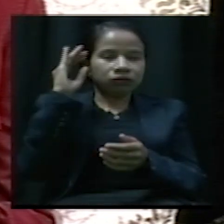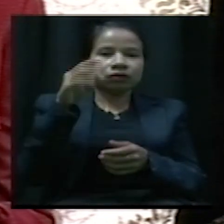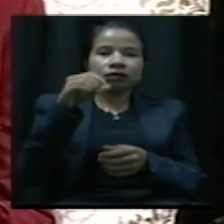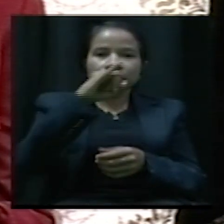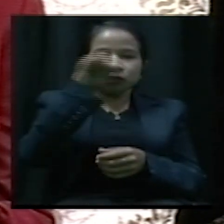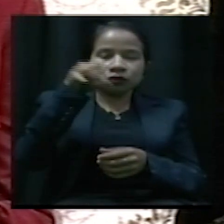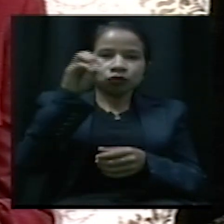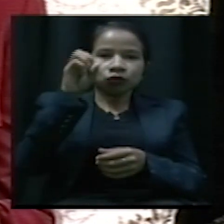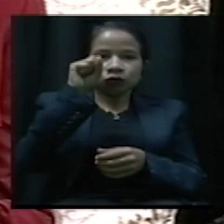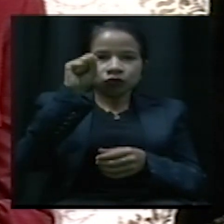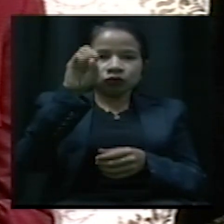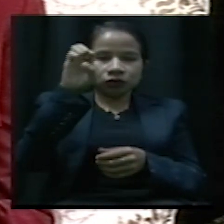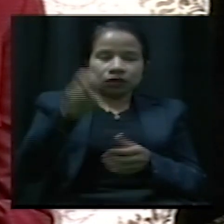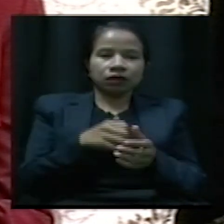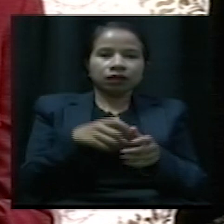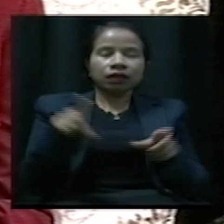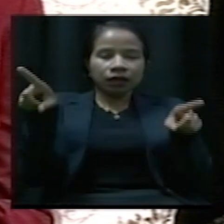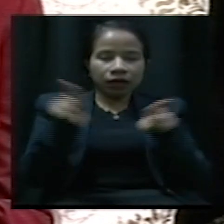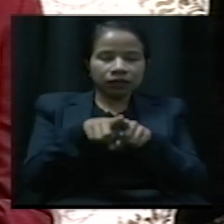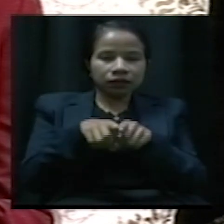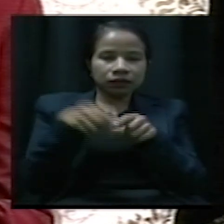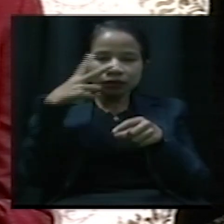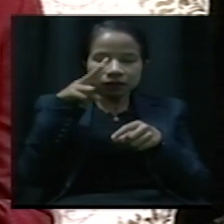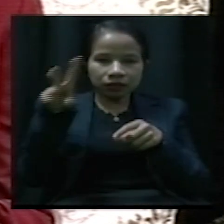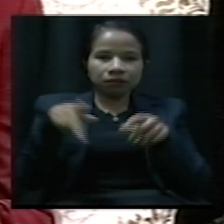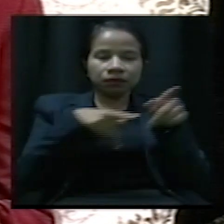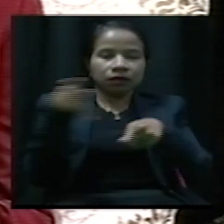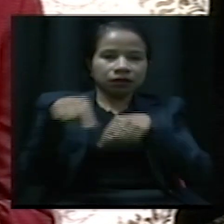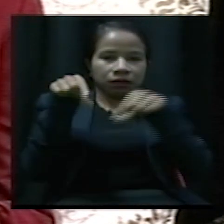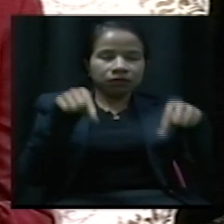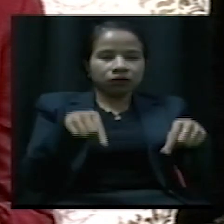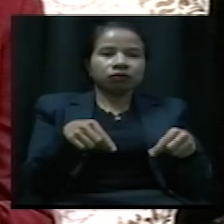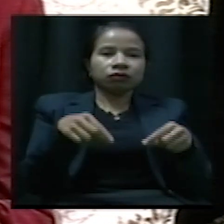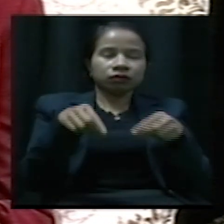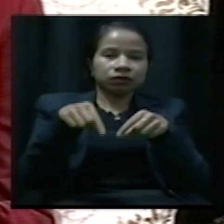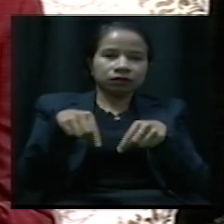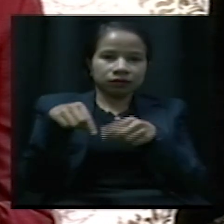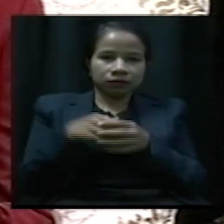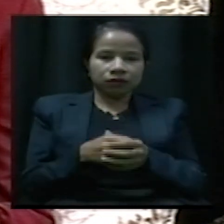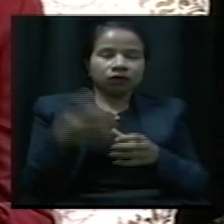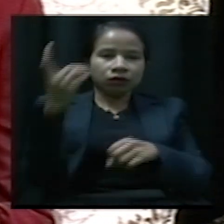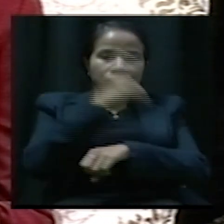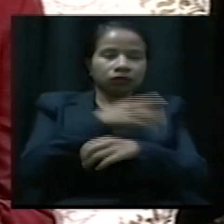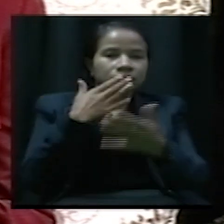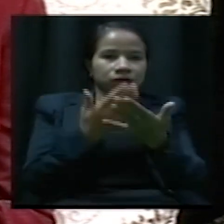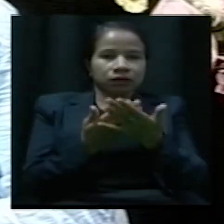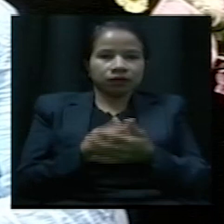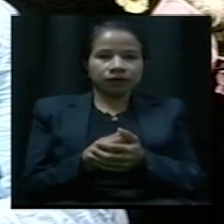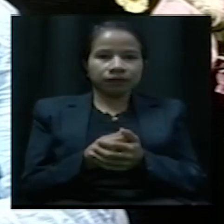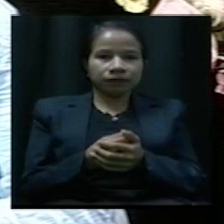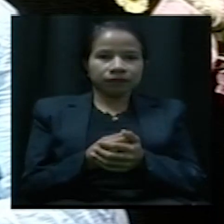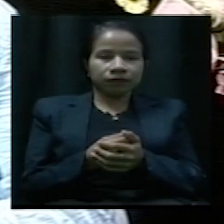José Manuel Carmo, hanesang pesquisador ba ema ho defisiensia ho ni ase suba kampu trabalho, Lorong Diak. Lorong